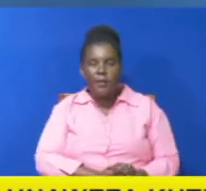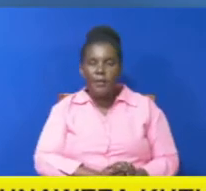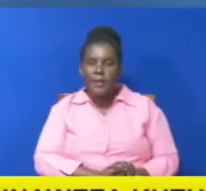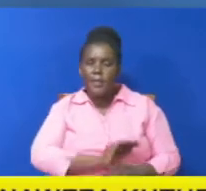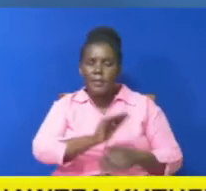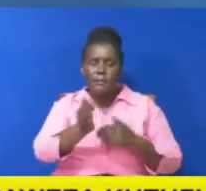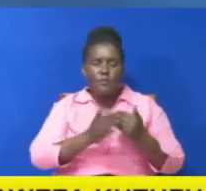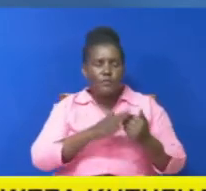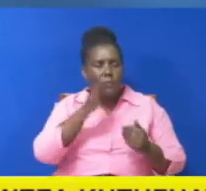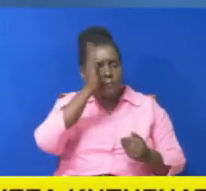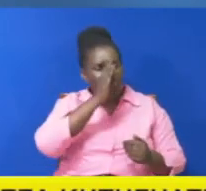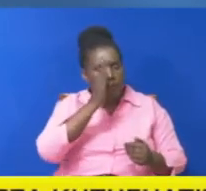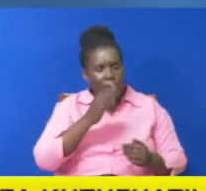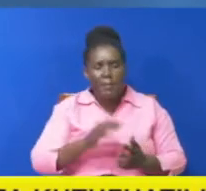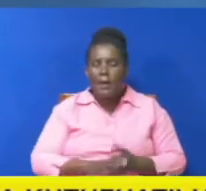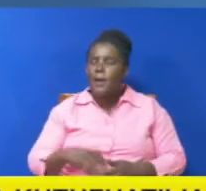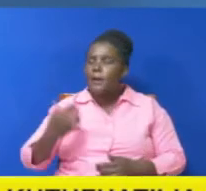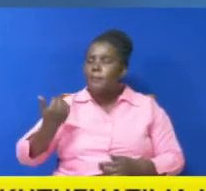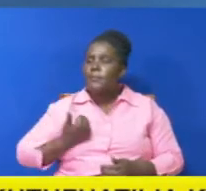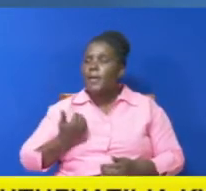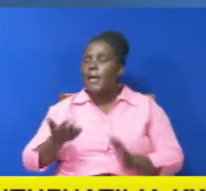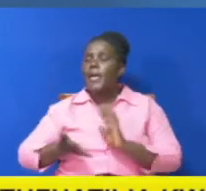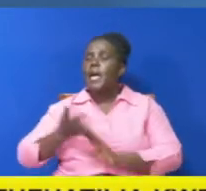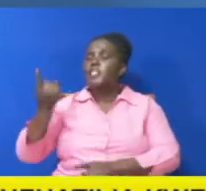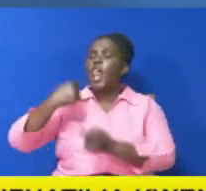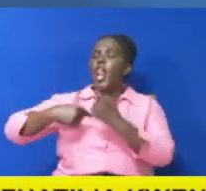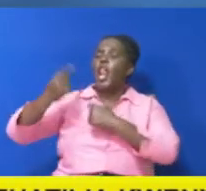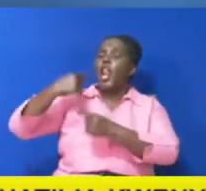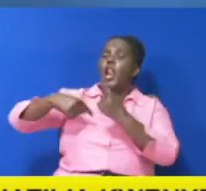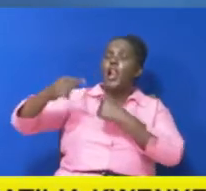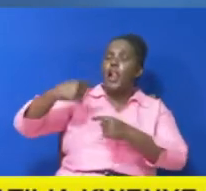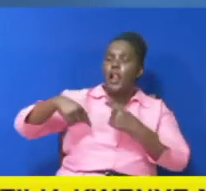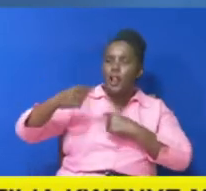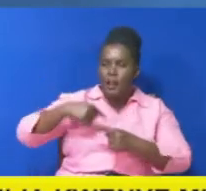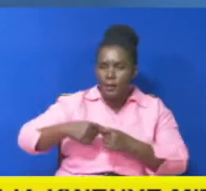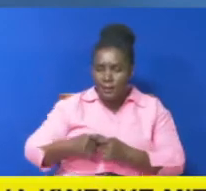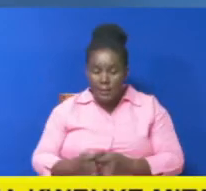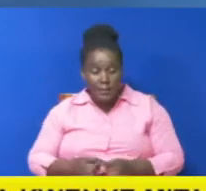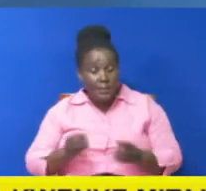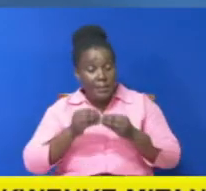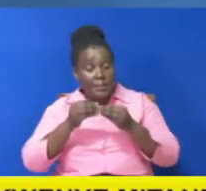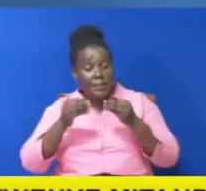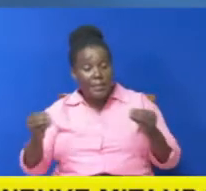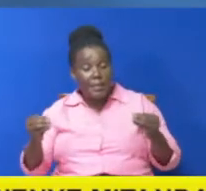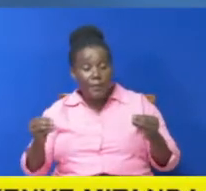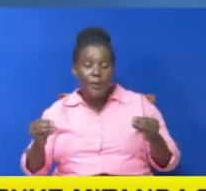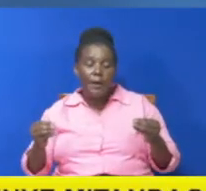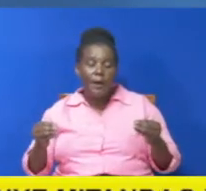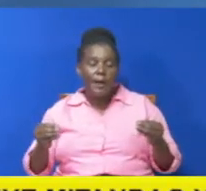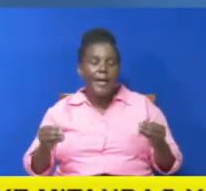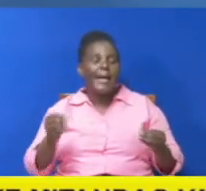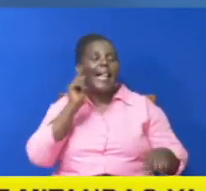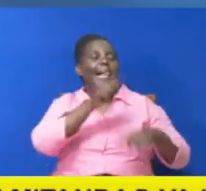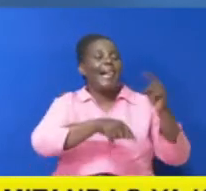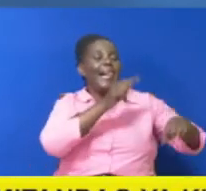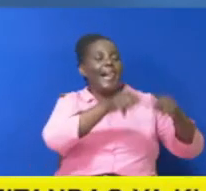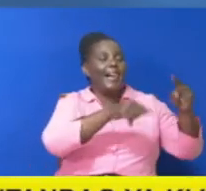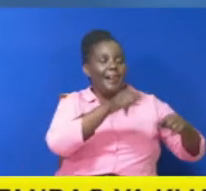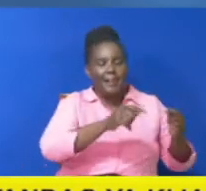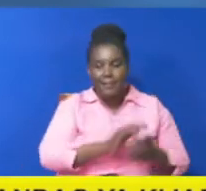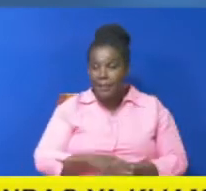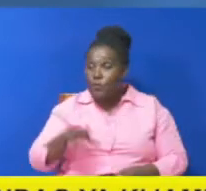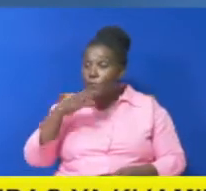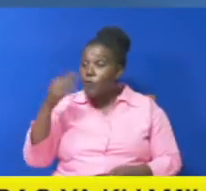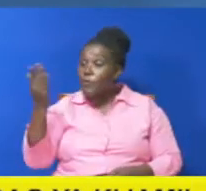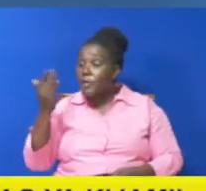Nimerudi nyumbani mapema, mke wangu ananiletea matatizo. Sasa nikichelewa pia kurudi, kuna wanaume wanaenda kukaa baa. Akitoka kazini saa